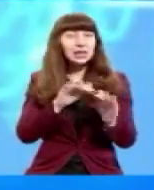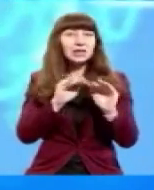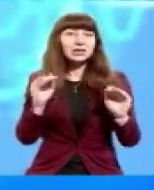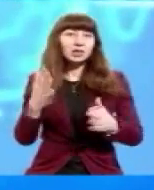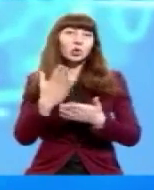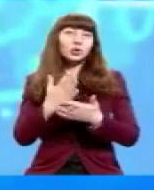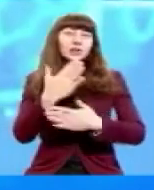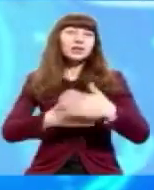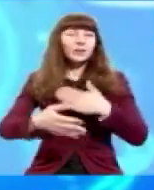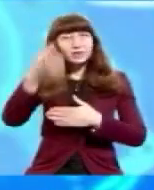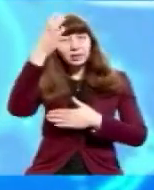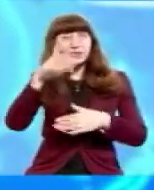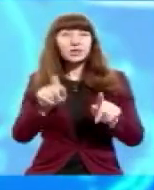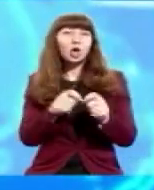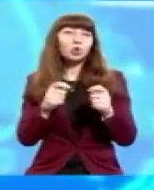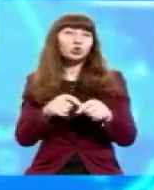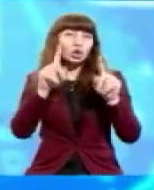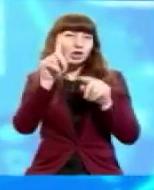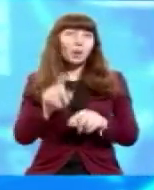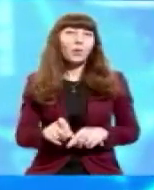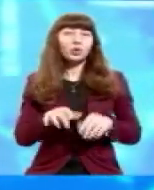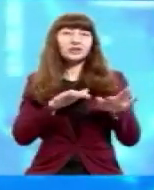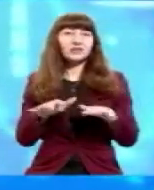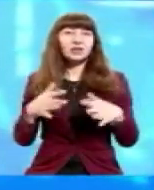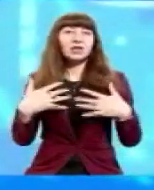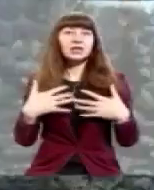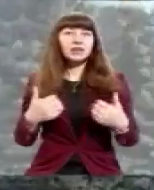психоневрологическими патологиями и нарушением опорно-двигательного аппарата.